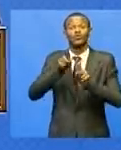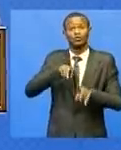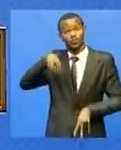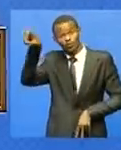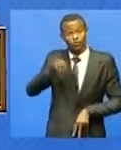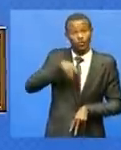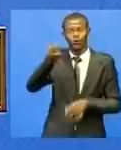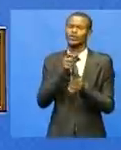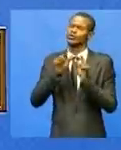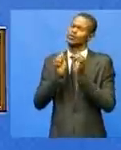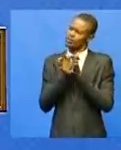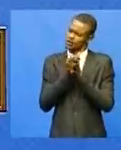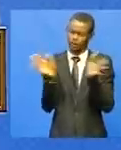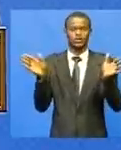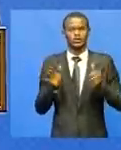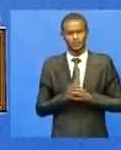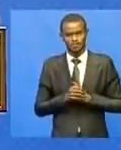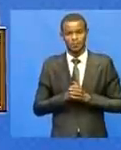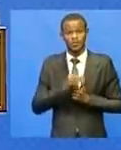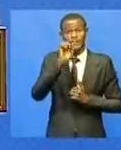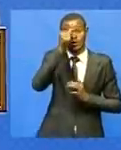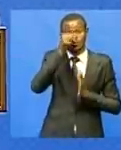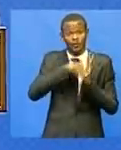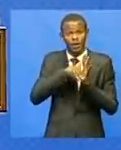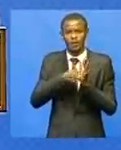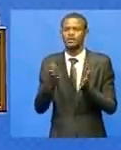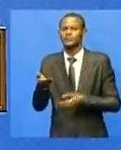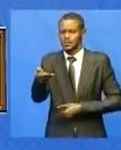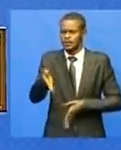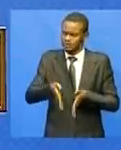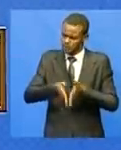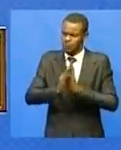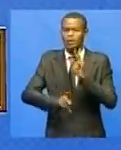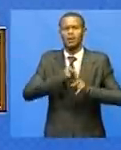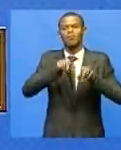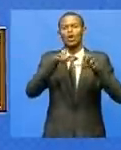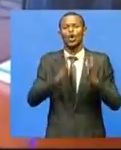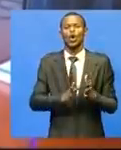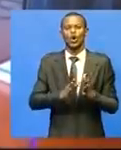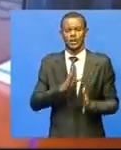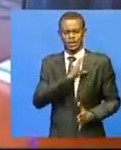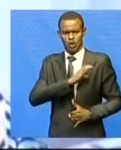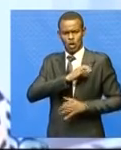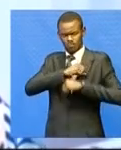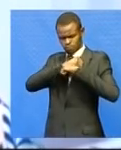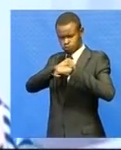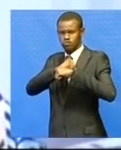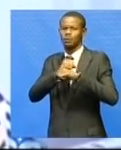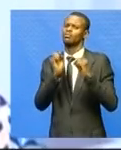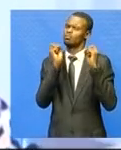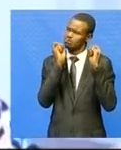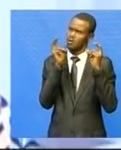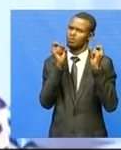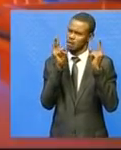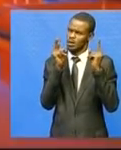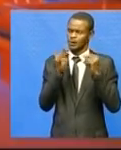tout le peuple congolais au respect strict et scrupuleux des mesures barrières. Le point 3 du